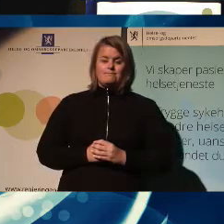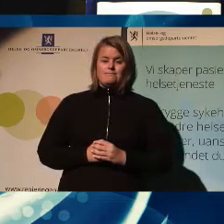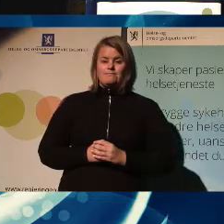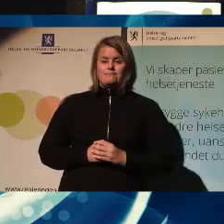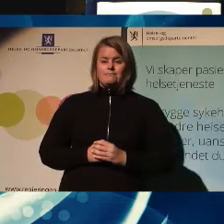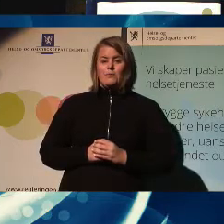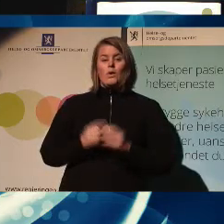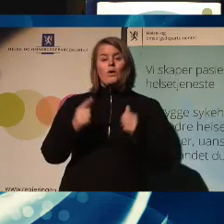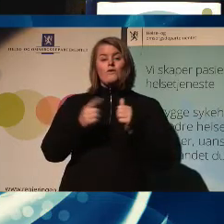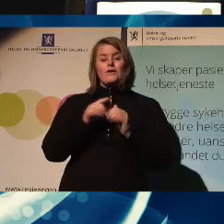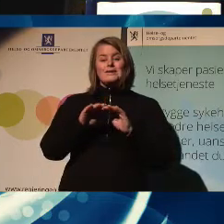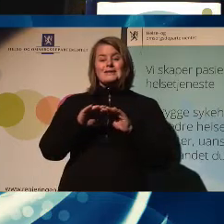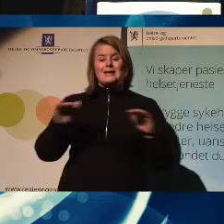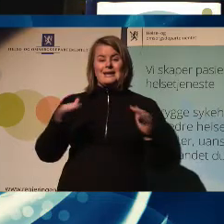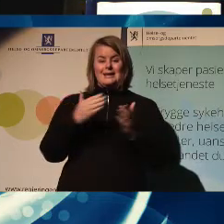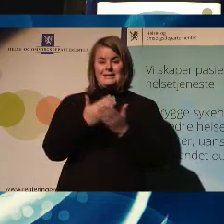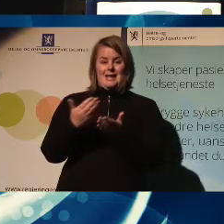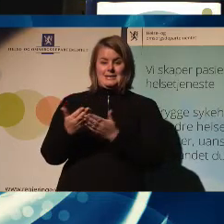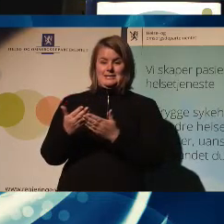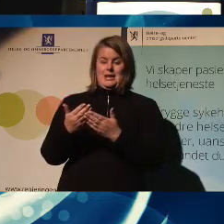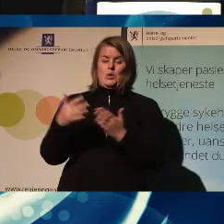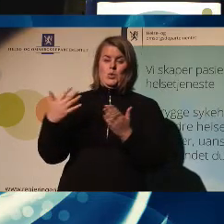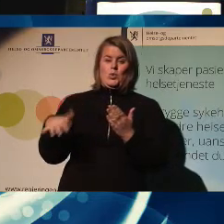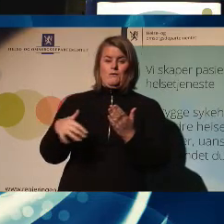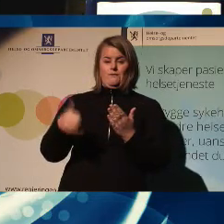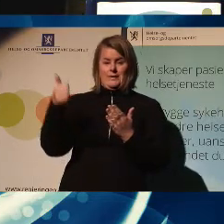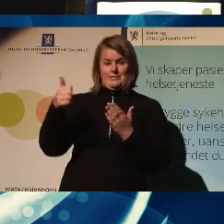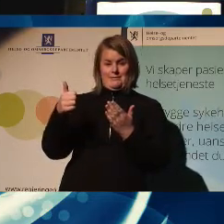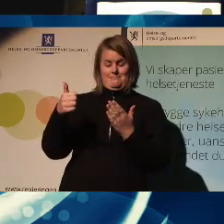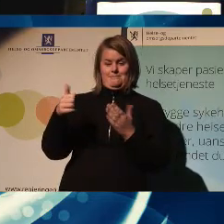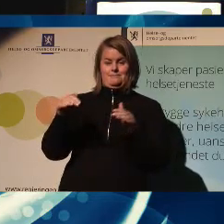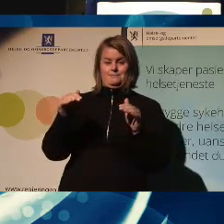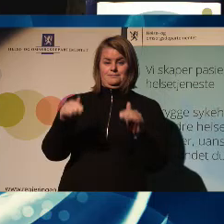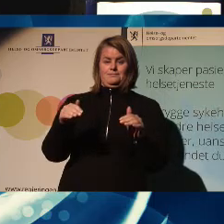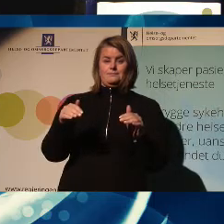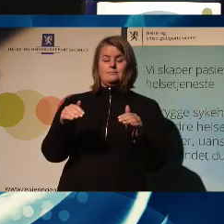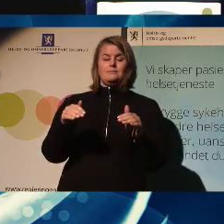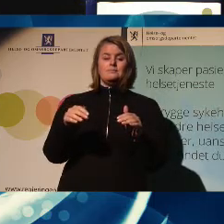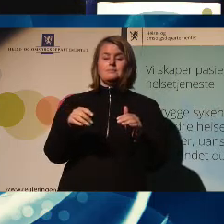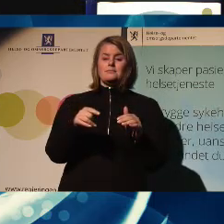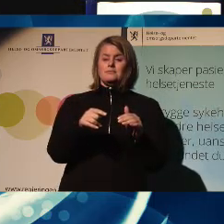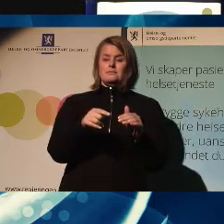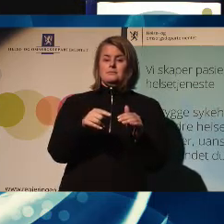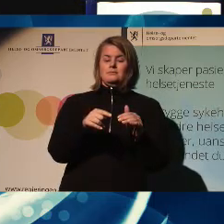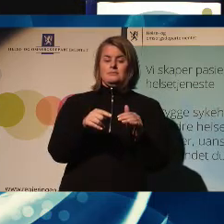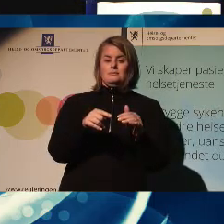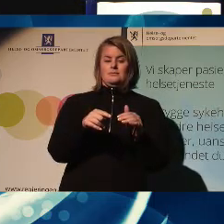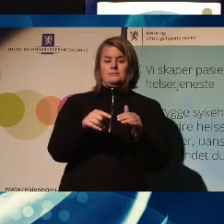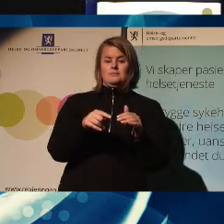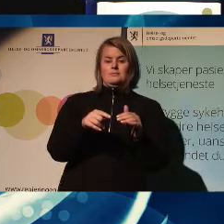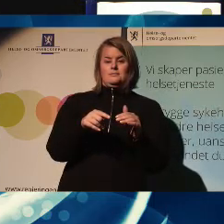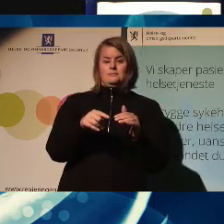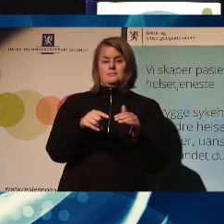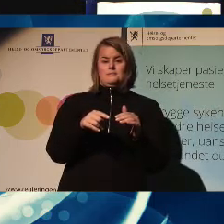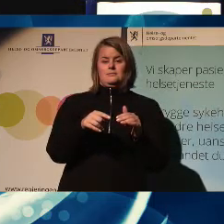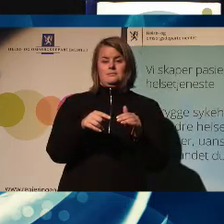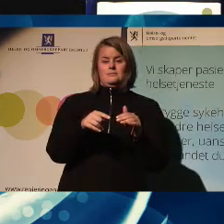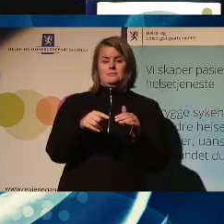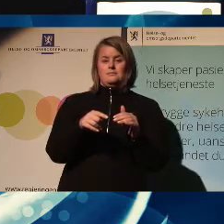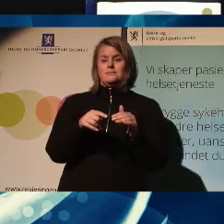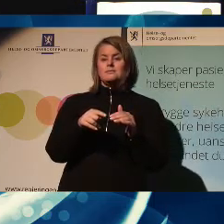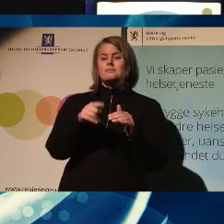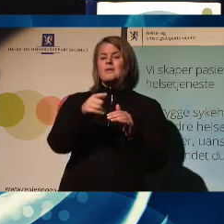Førstelinjetjenesten er veldig viktig for oss. Det er de som sender de aller fleste ungdommene til